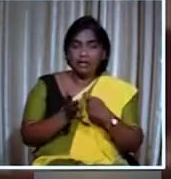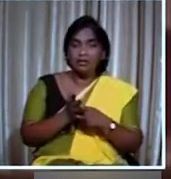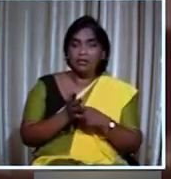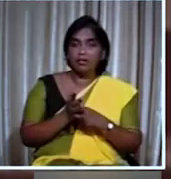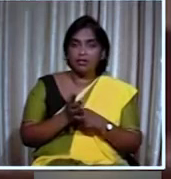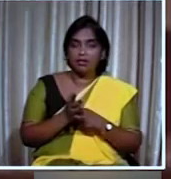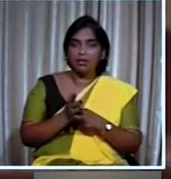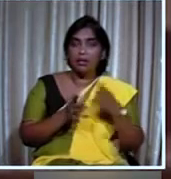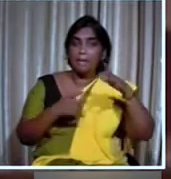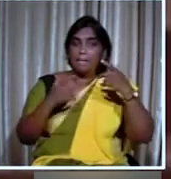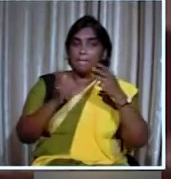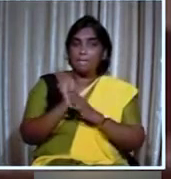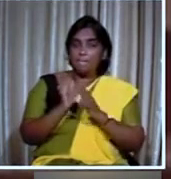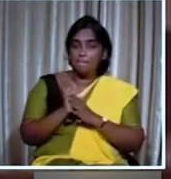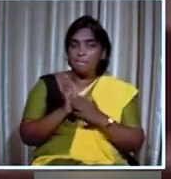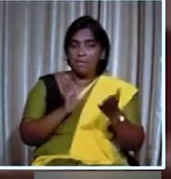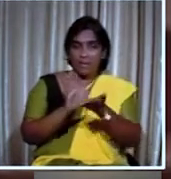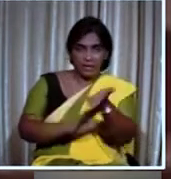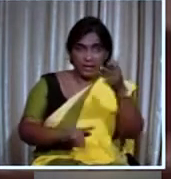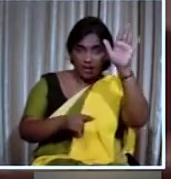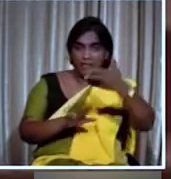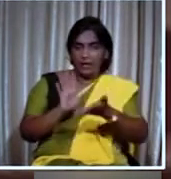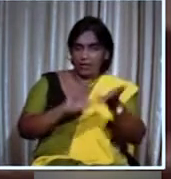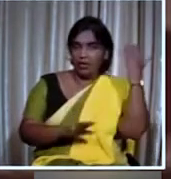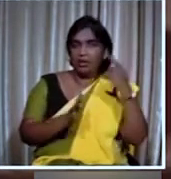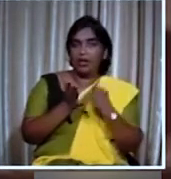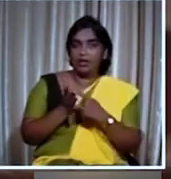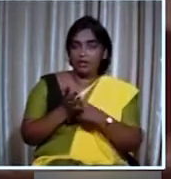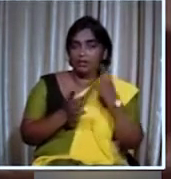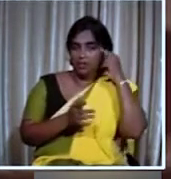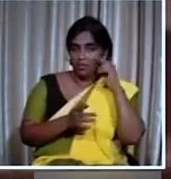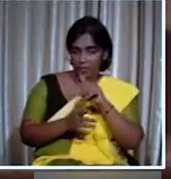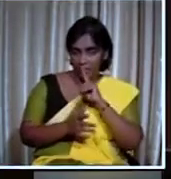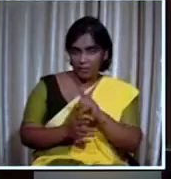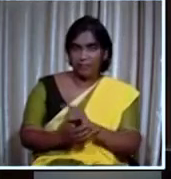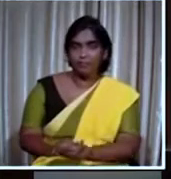මේ එනකොටම මහින්දානන්ද මැතිතුමා ඉතින් අනේකට හොඳයි. රිෂාඩ් බදුරුදීන් යන කතා කරනකොට